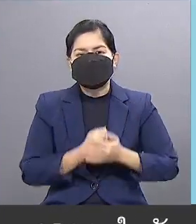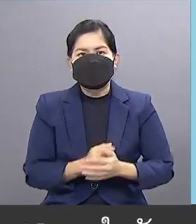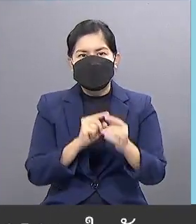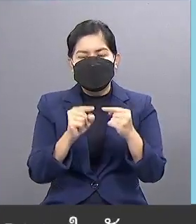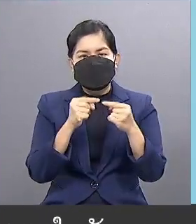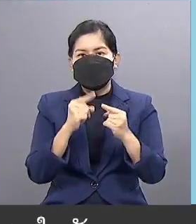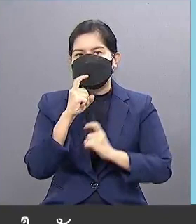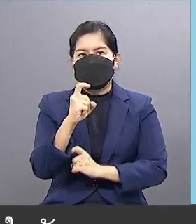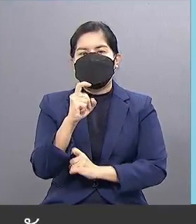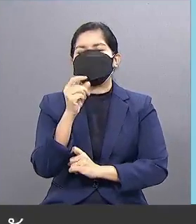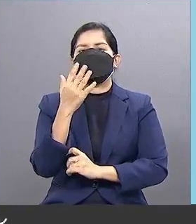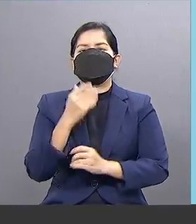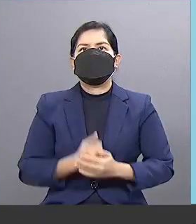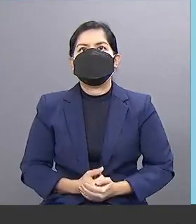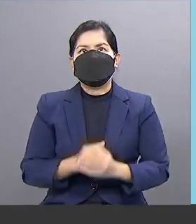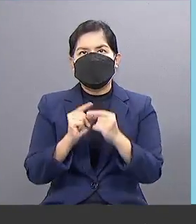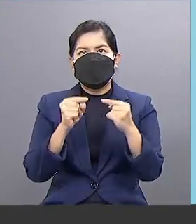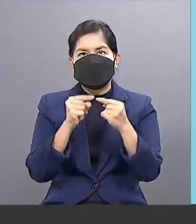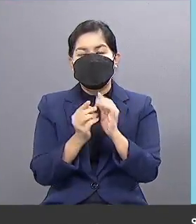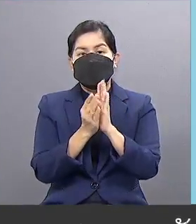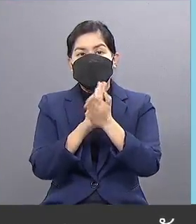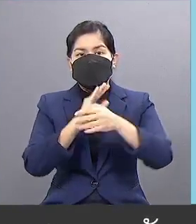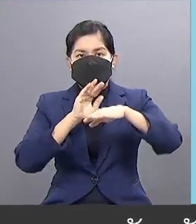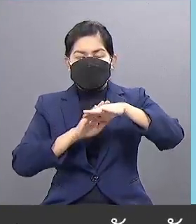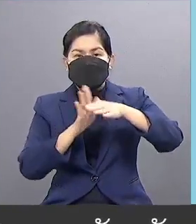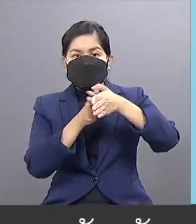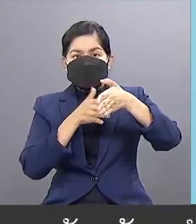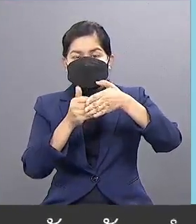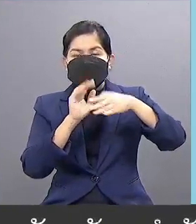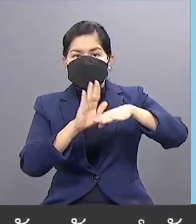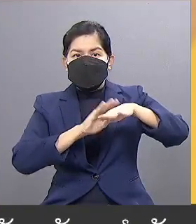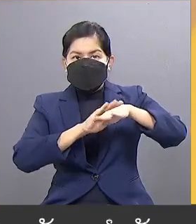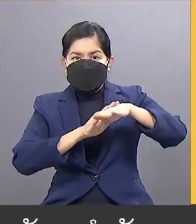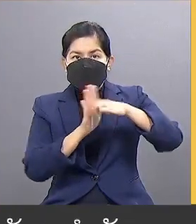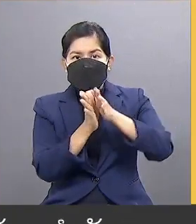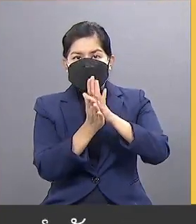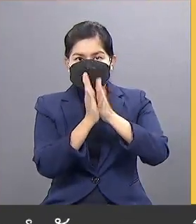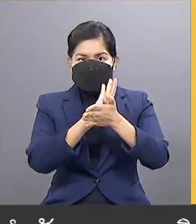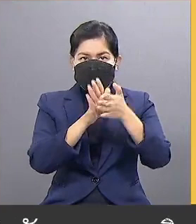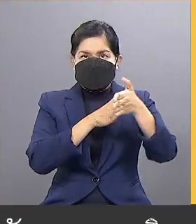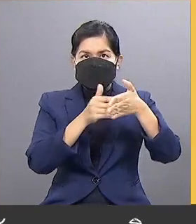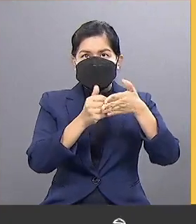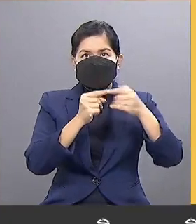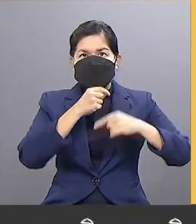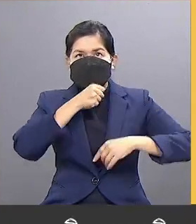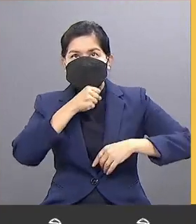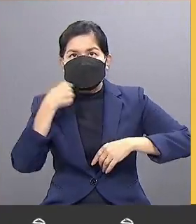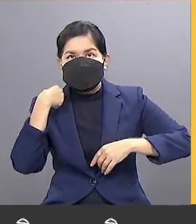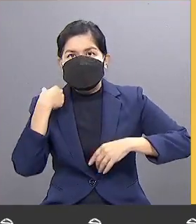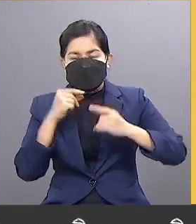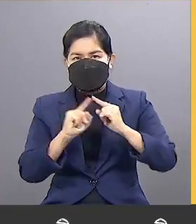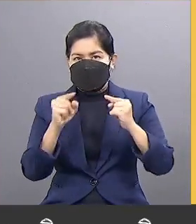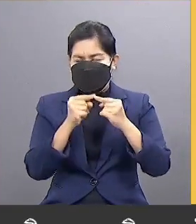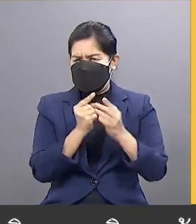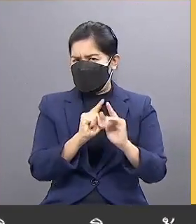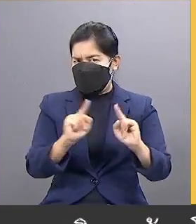ของเราแค่ทำให้ผิวบางส่วนของเราเปลี่ยนสีเปลี่ยนเป็นสีส้มมากน้อยนะอาจจะไม่ถึงสีของฟักทองค่ะขึ้นอยู่กับผิว